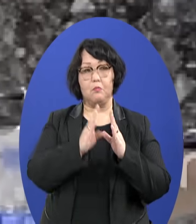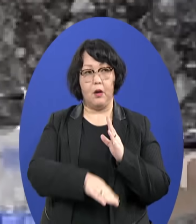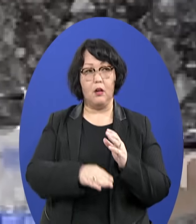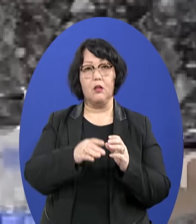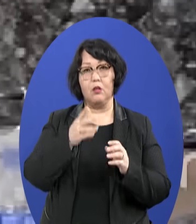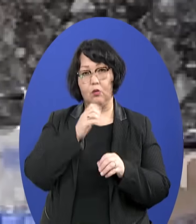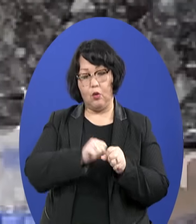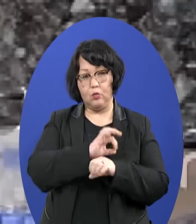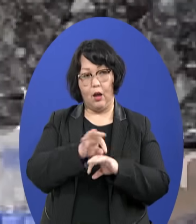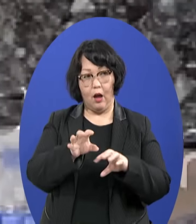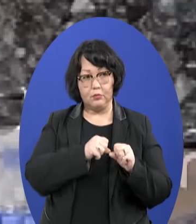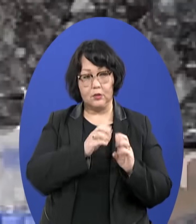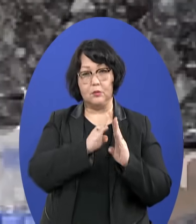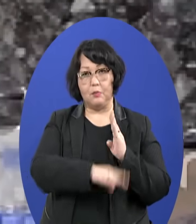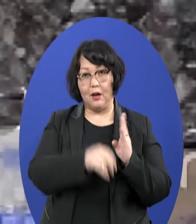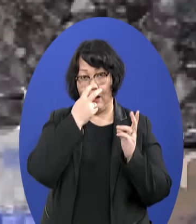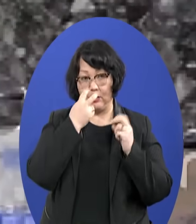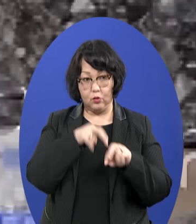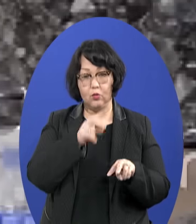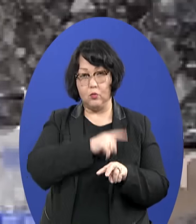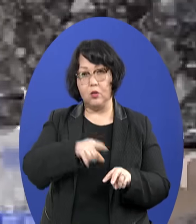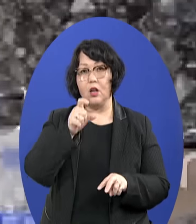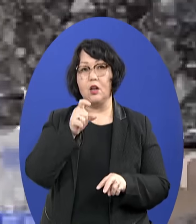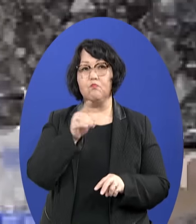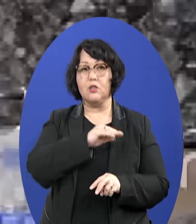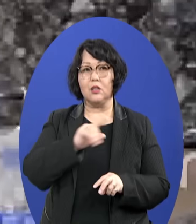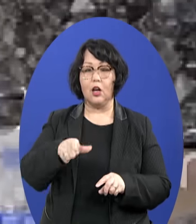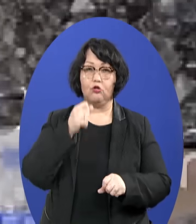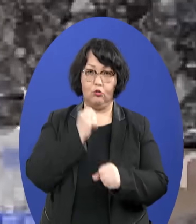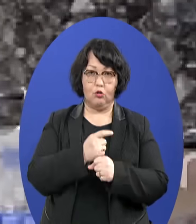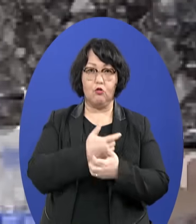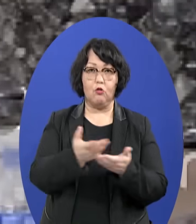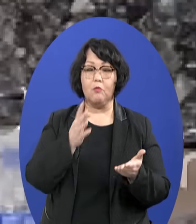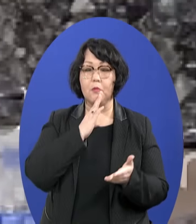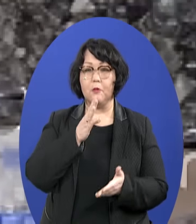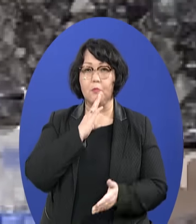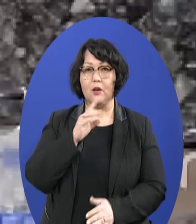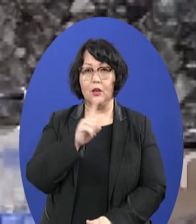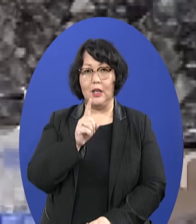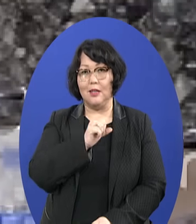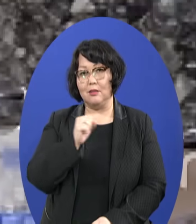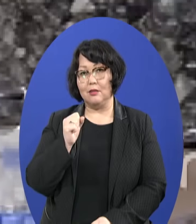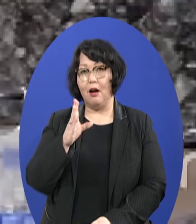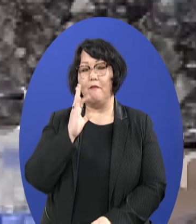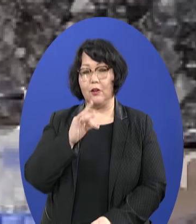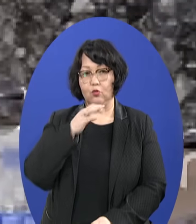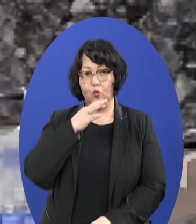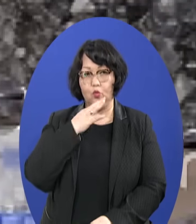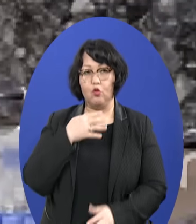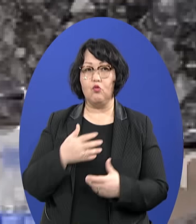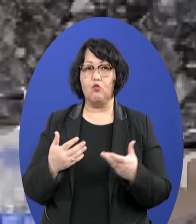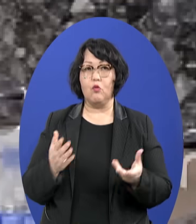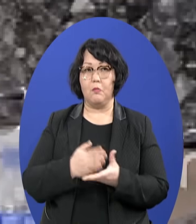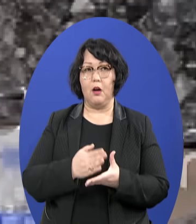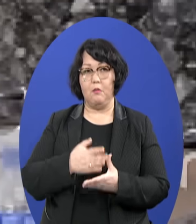хүмүүст энэ имчилгээг эхлүүлэх тийм заавар зөвлөмжүүдийг бол гаргаа явьж байгаа. Одоогөр хараахан бас яг манайхан бас манай